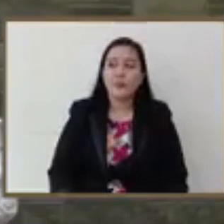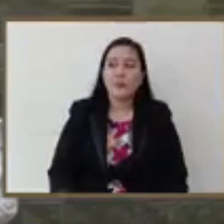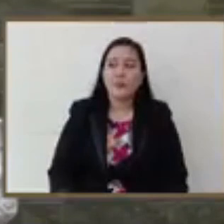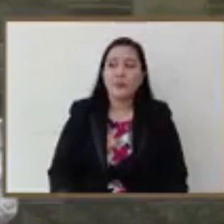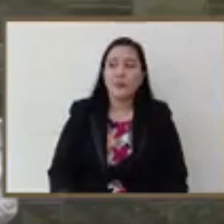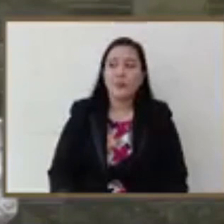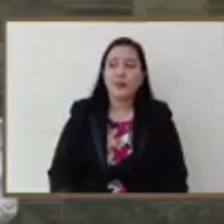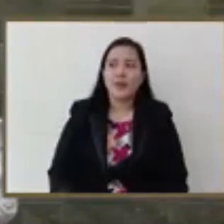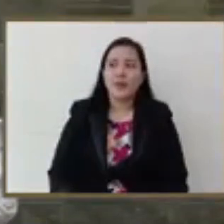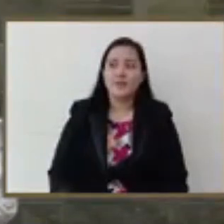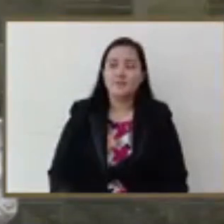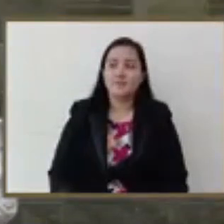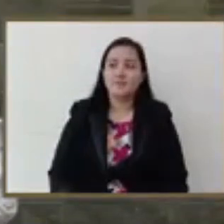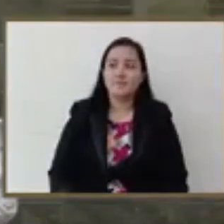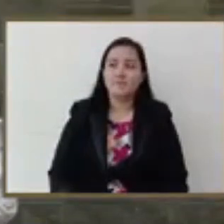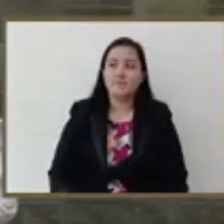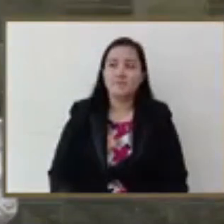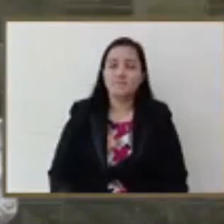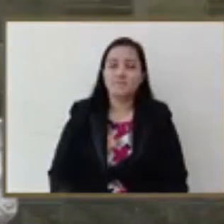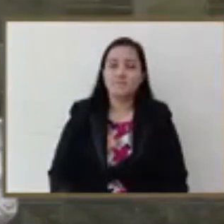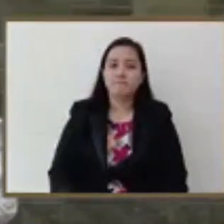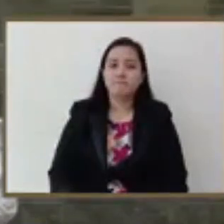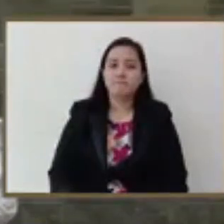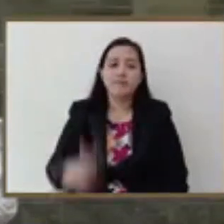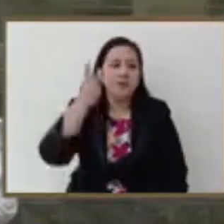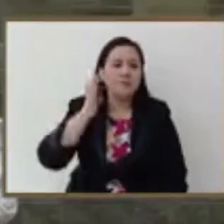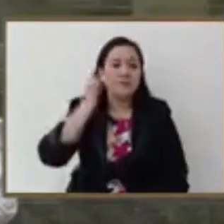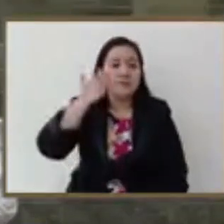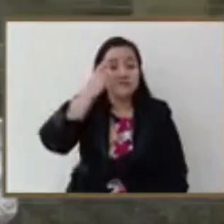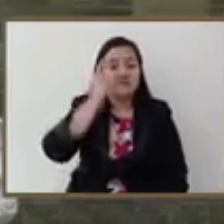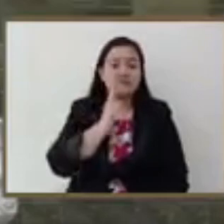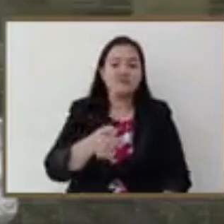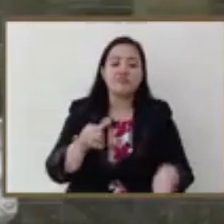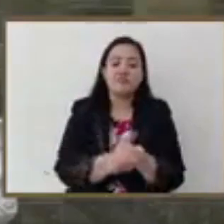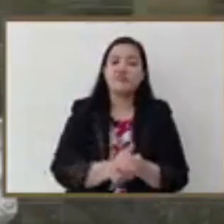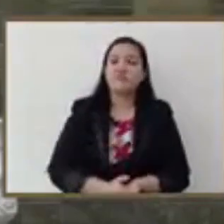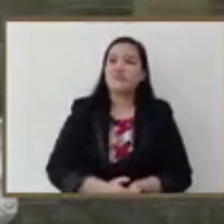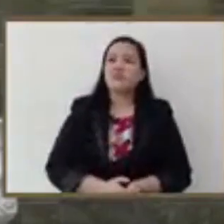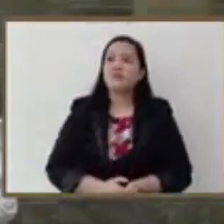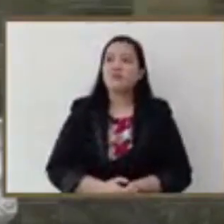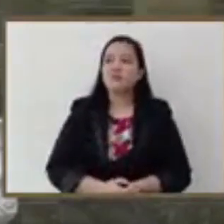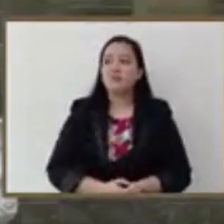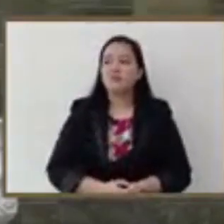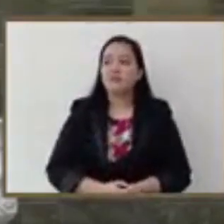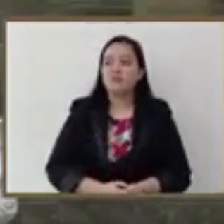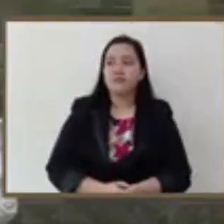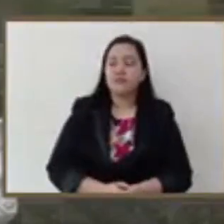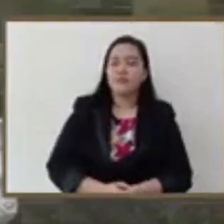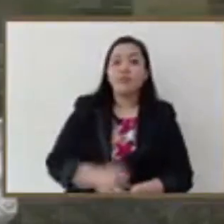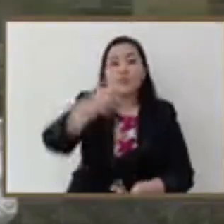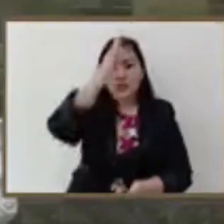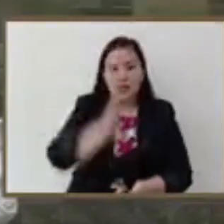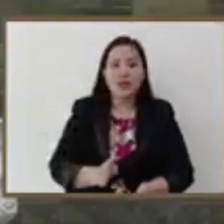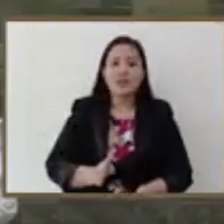inyo mga kapatid kanina, ngayon lamang po natin nakikita mga kapatid na God wants to break